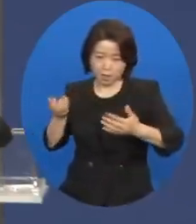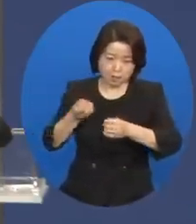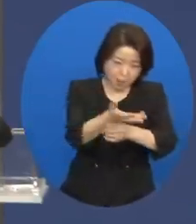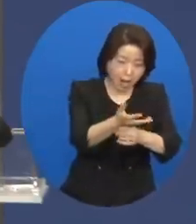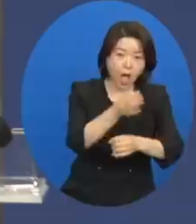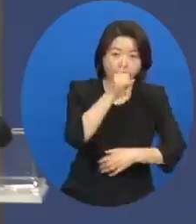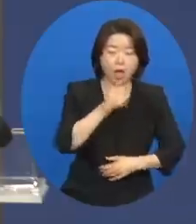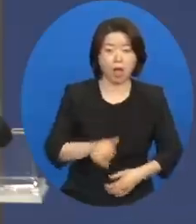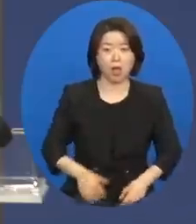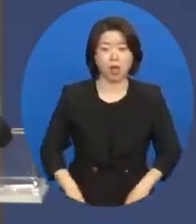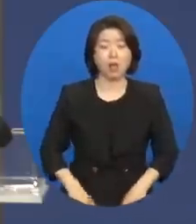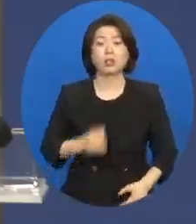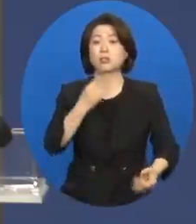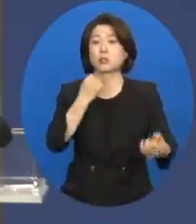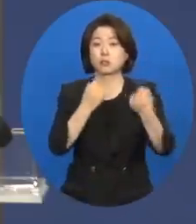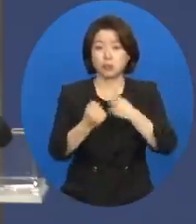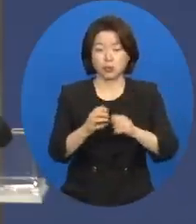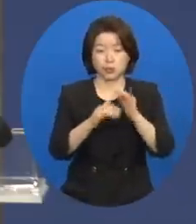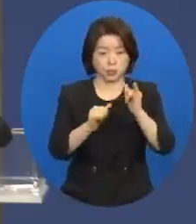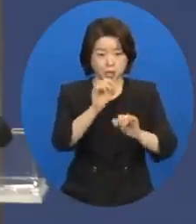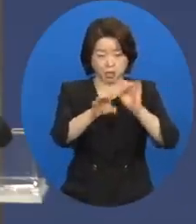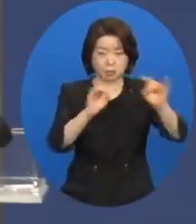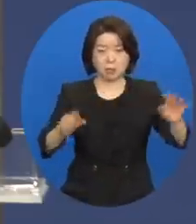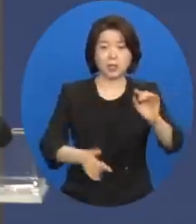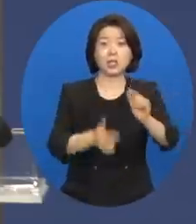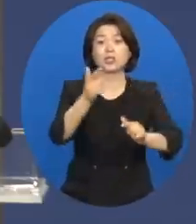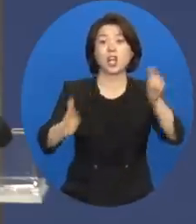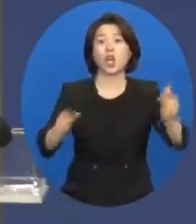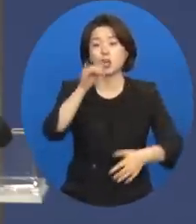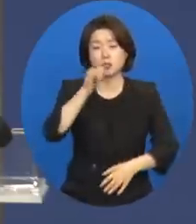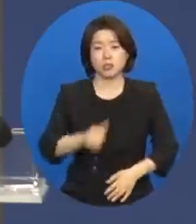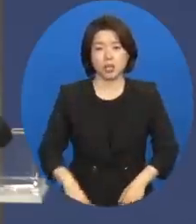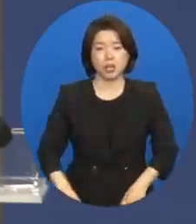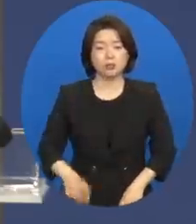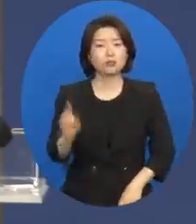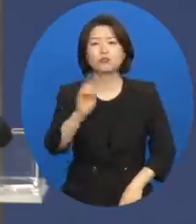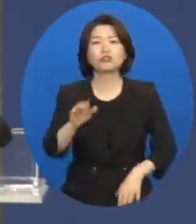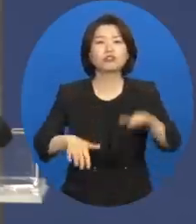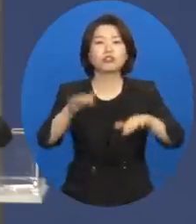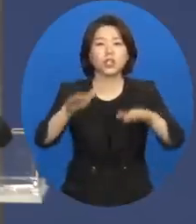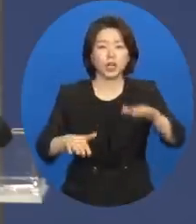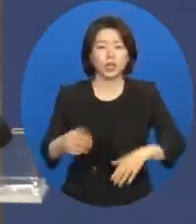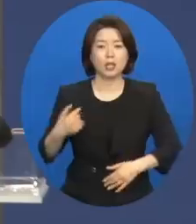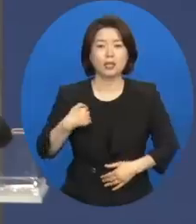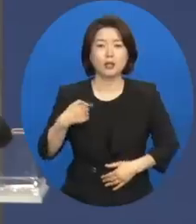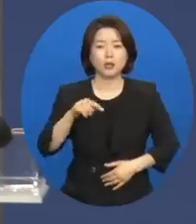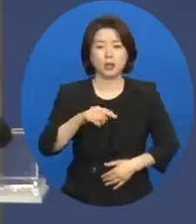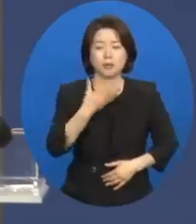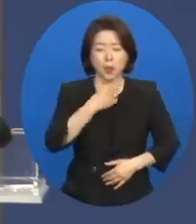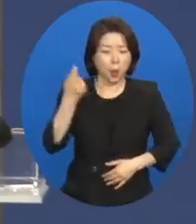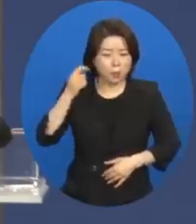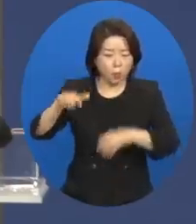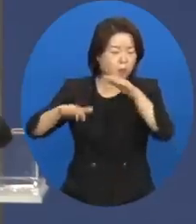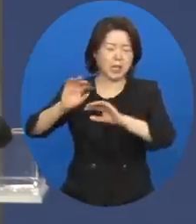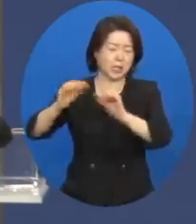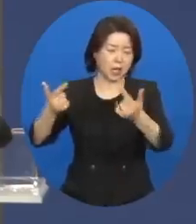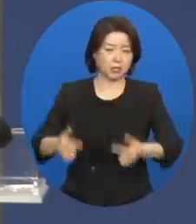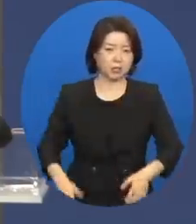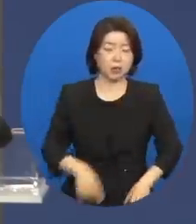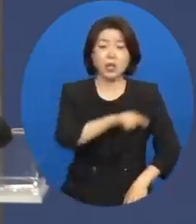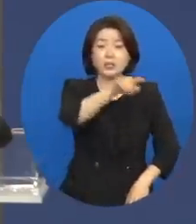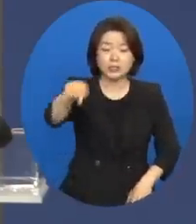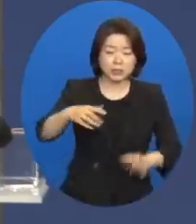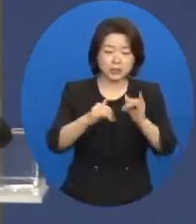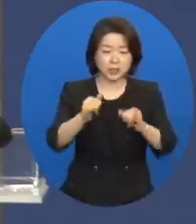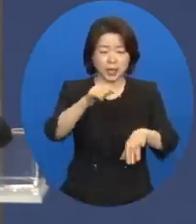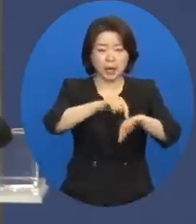되는데 그런데도 사람마다 차이가 생기는 거예요. 무슨 차이? 그것은 복음의 차이가 아니라 그 사람의